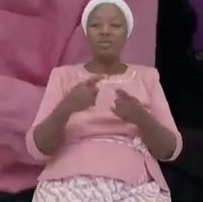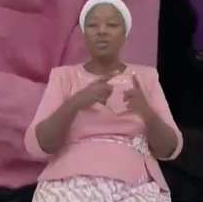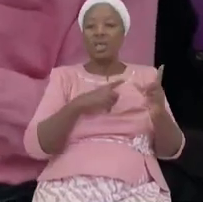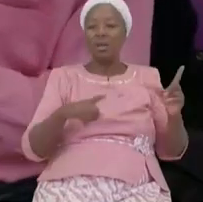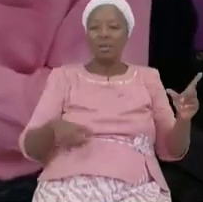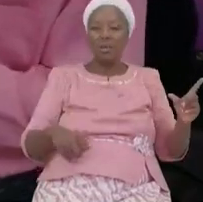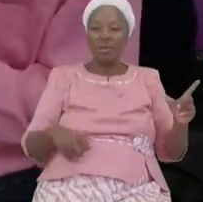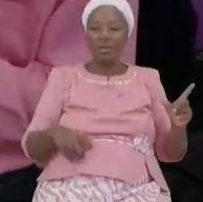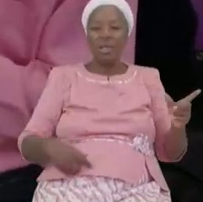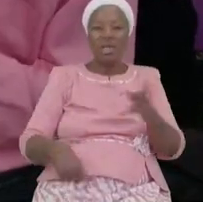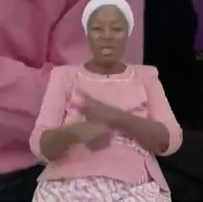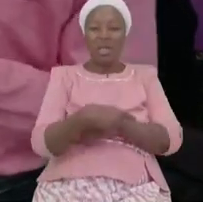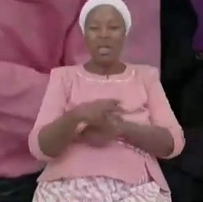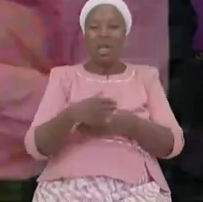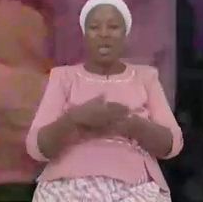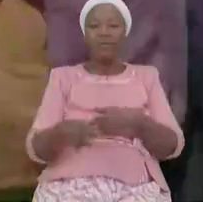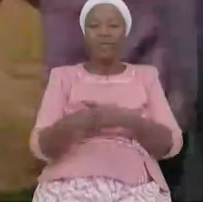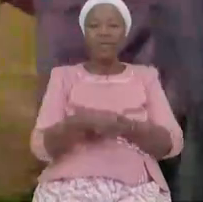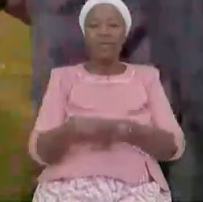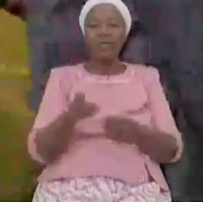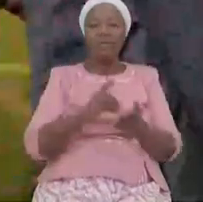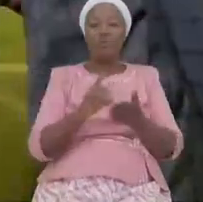jour après jour, semaine après semaine.